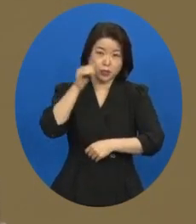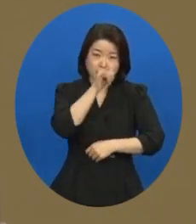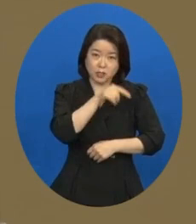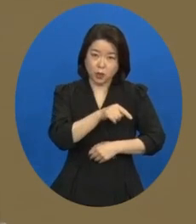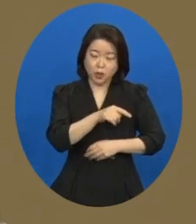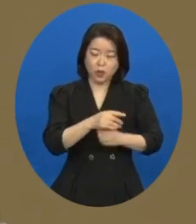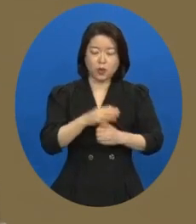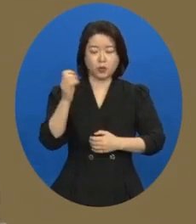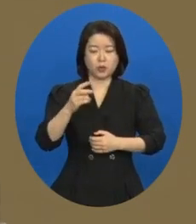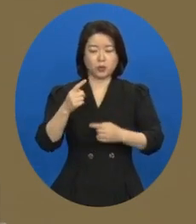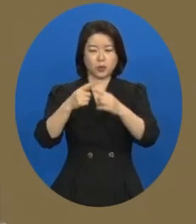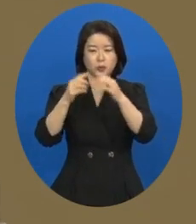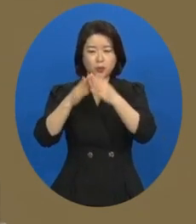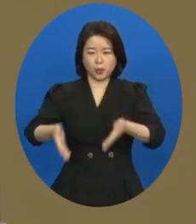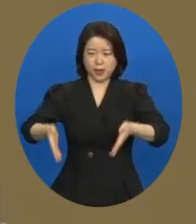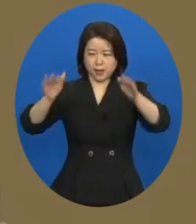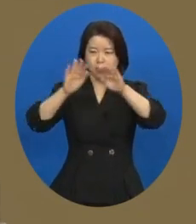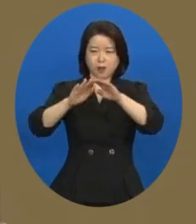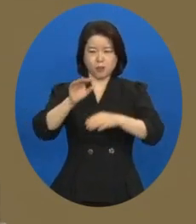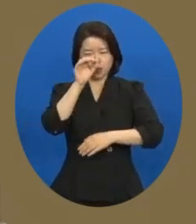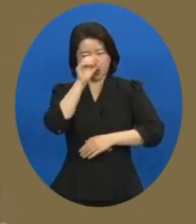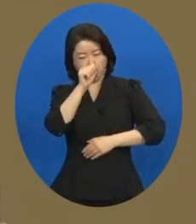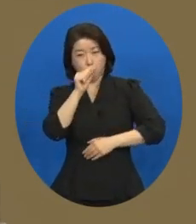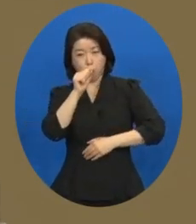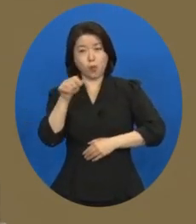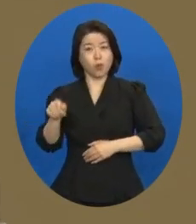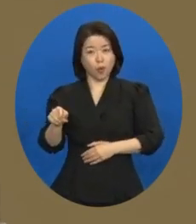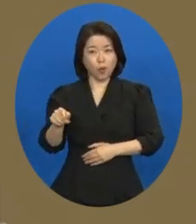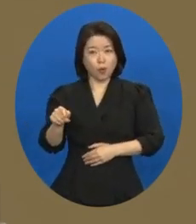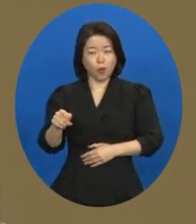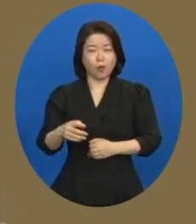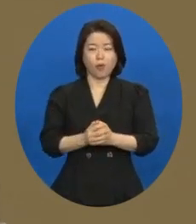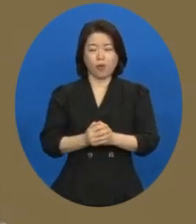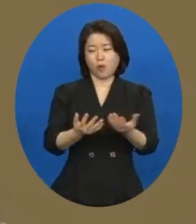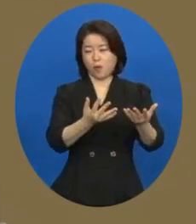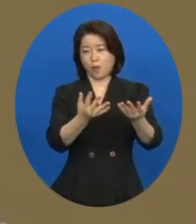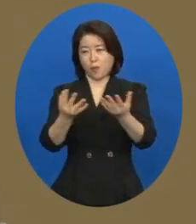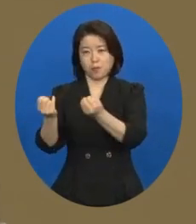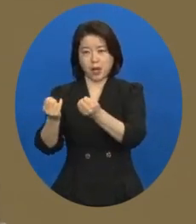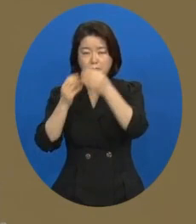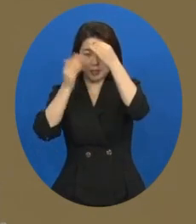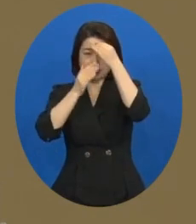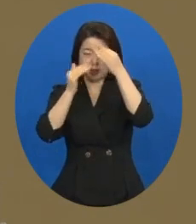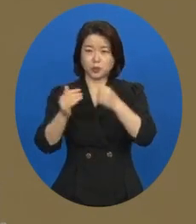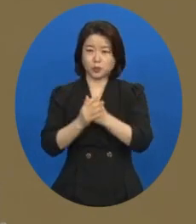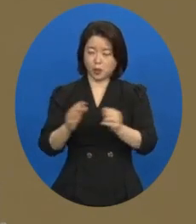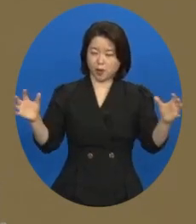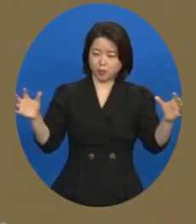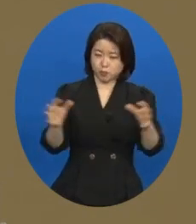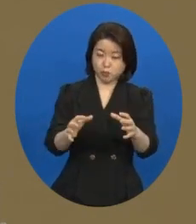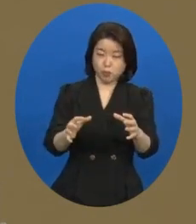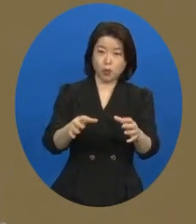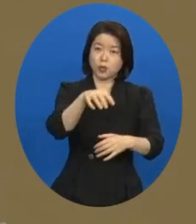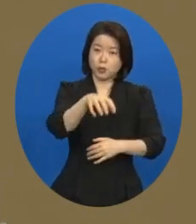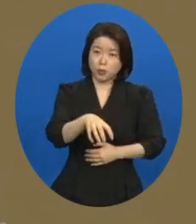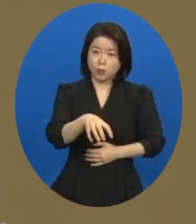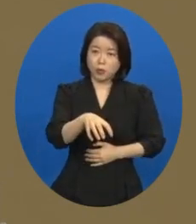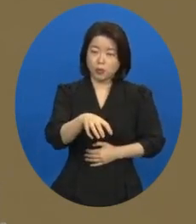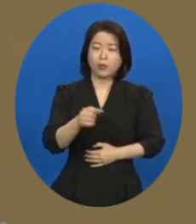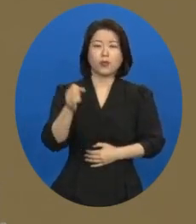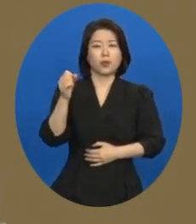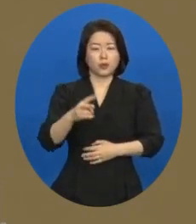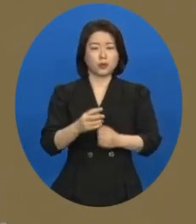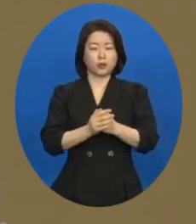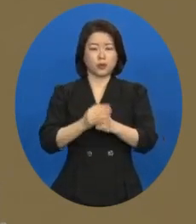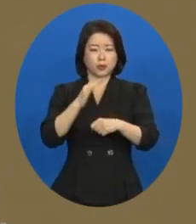예배당 건물이 아주 아름답고 좋아서 많은 성도들이 모이는 교회, 또는